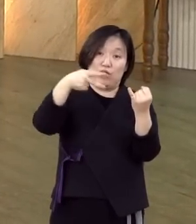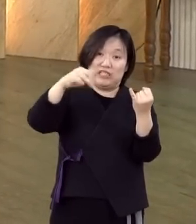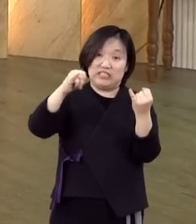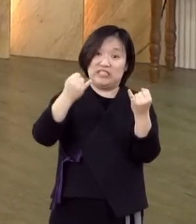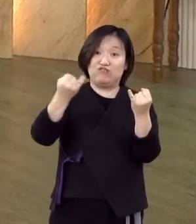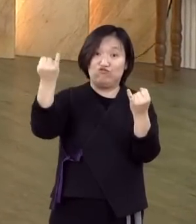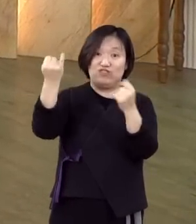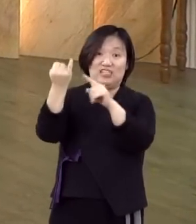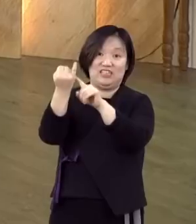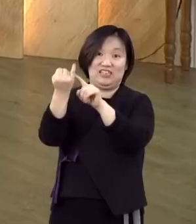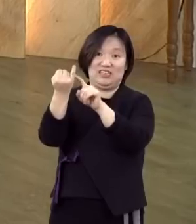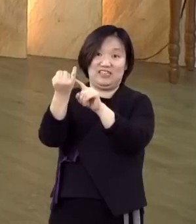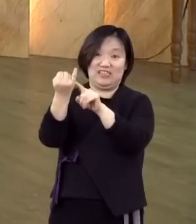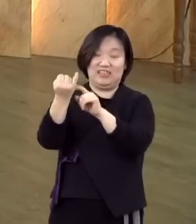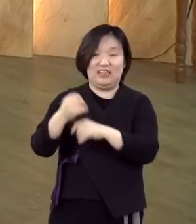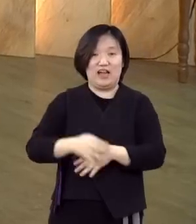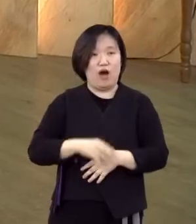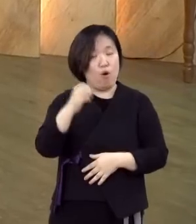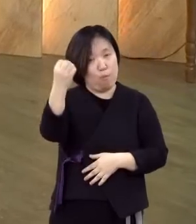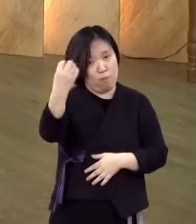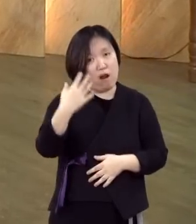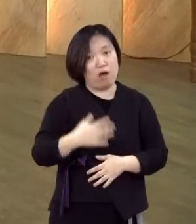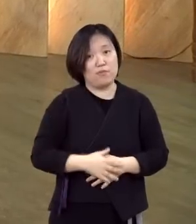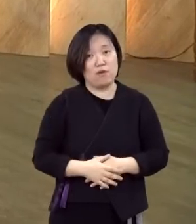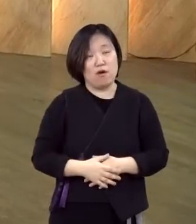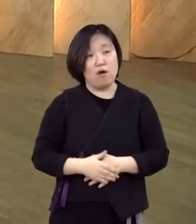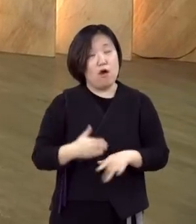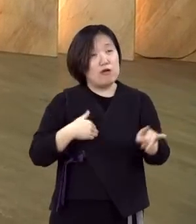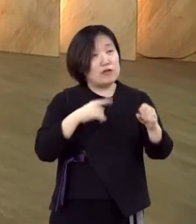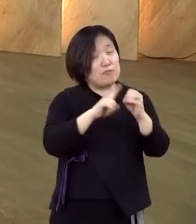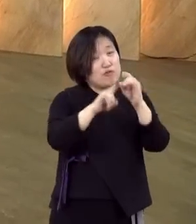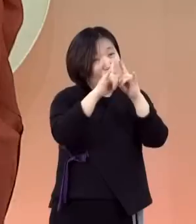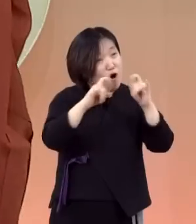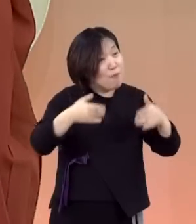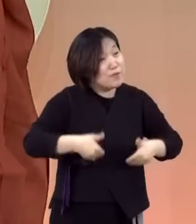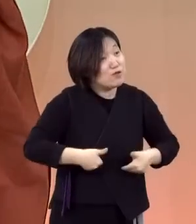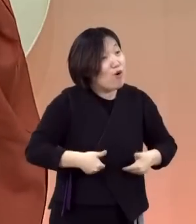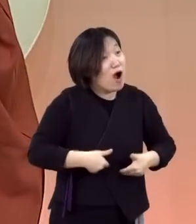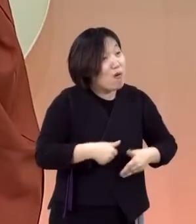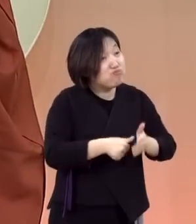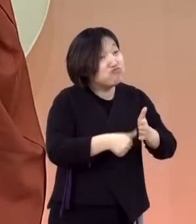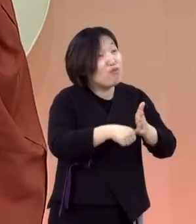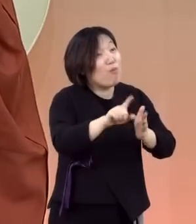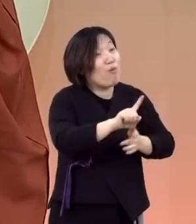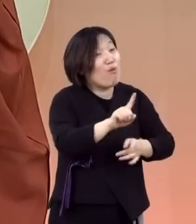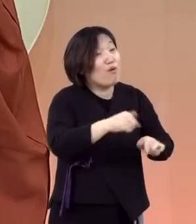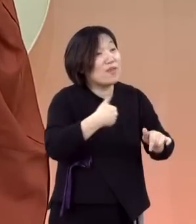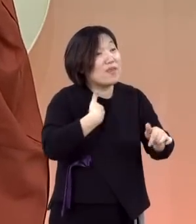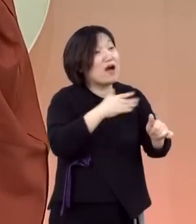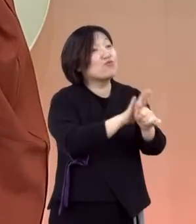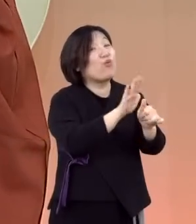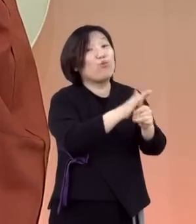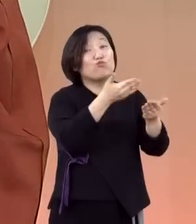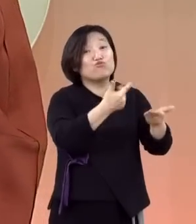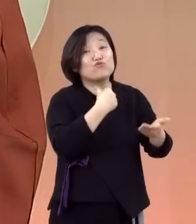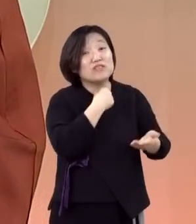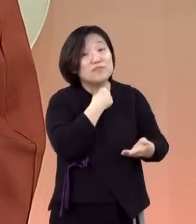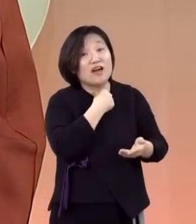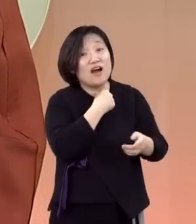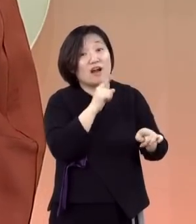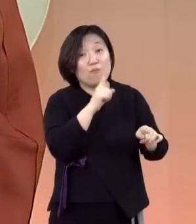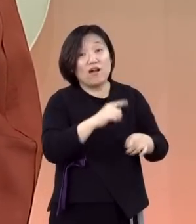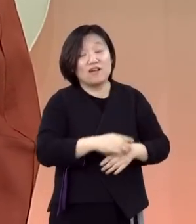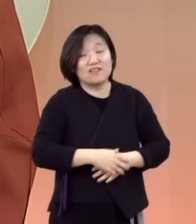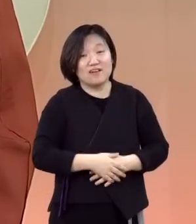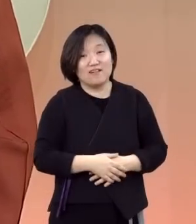에필요한것이있습니까?"" 도움을드리고싶은데,절에 필요한것이있습니까?"승려는